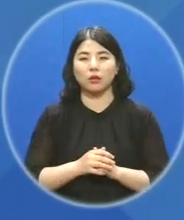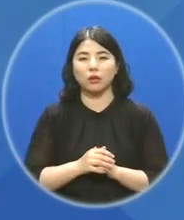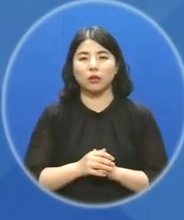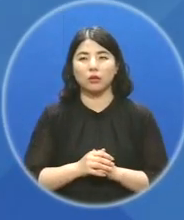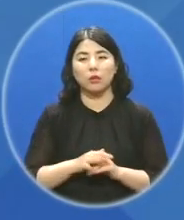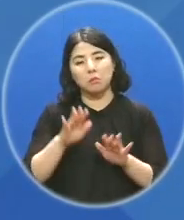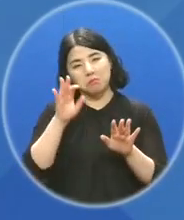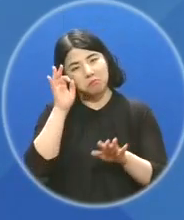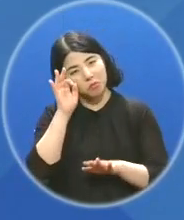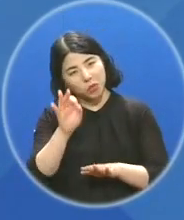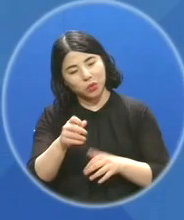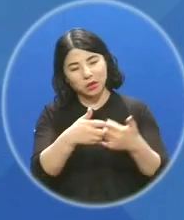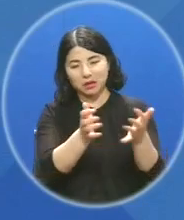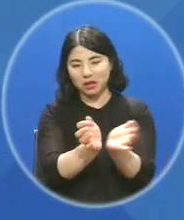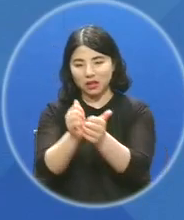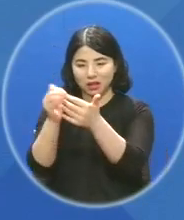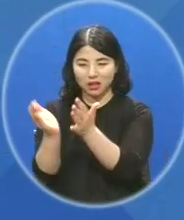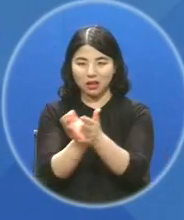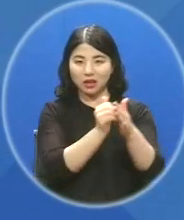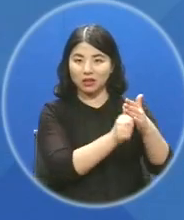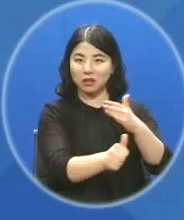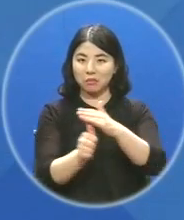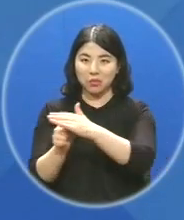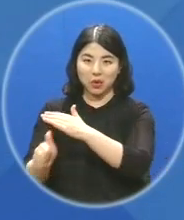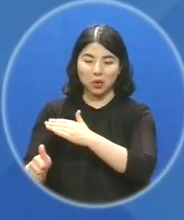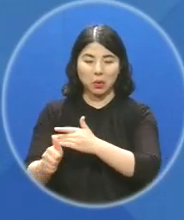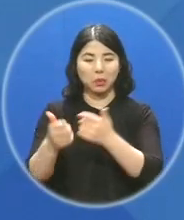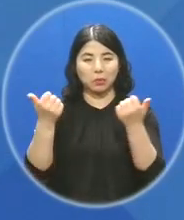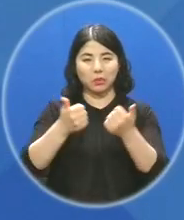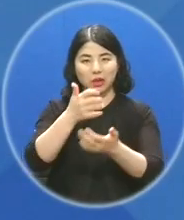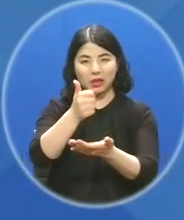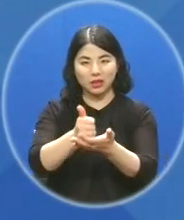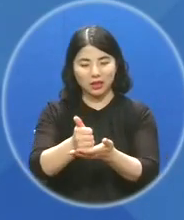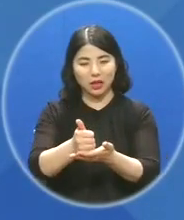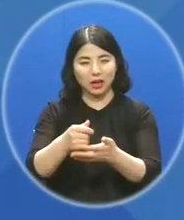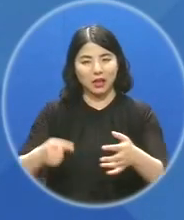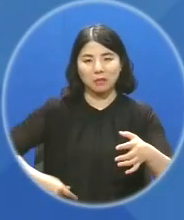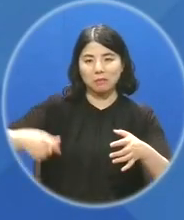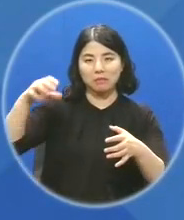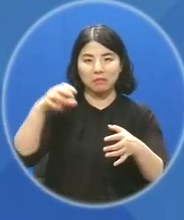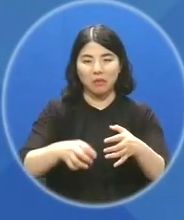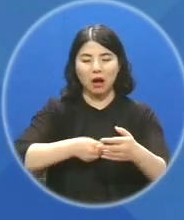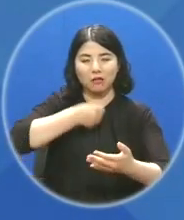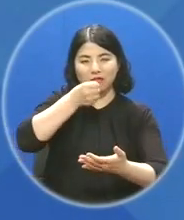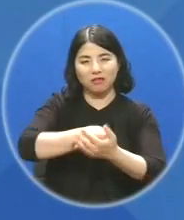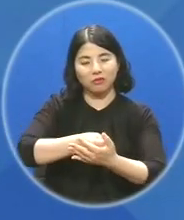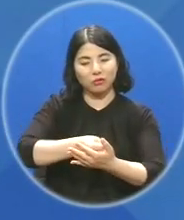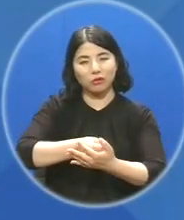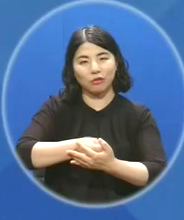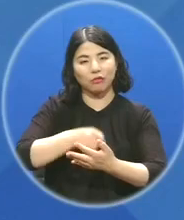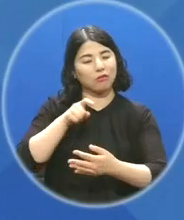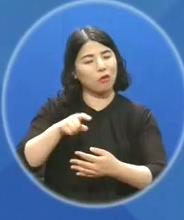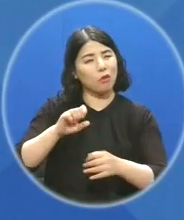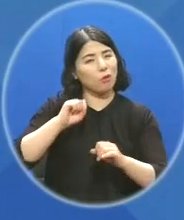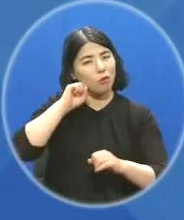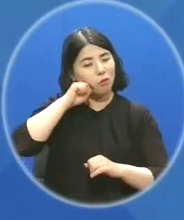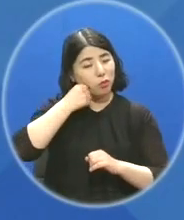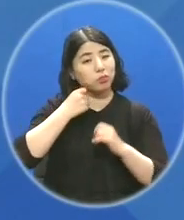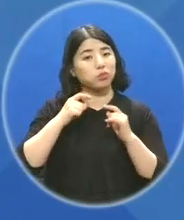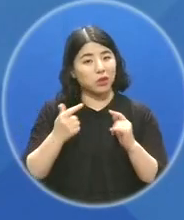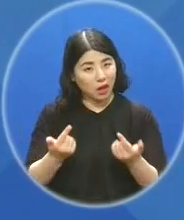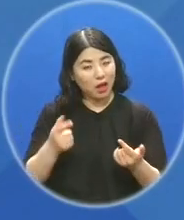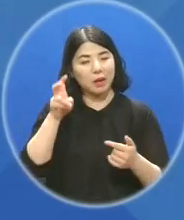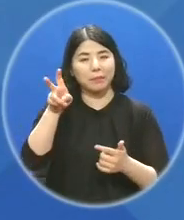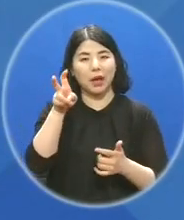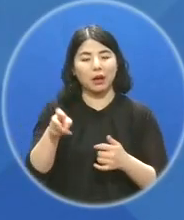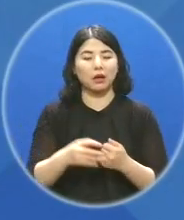이게 또 보니까 양당의 원내대표하고 의장단이 심을 합해서 또 결정하면 굉장히 이렇게 어렵지도 않은 거예요.